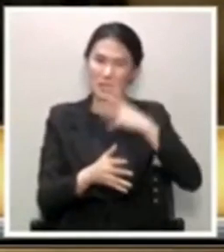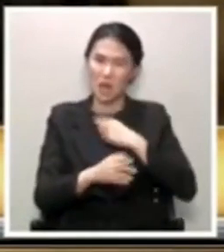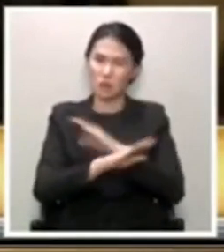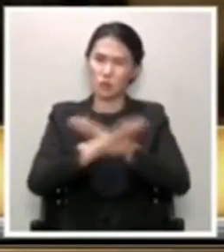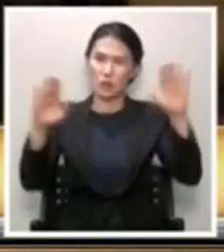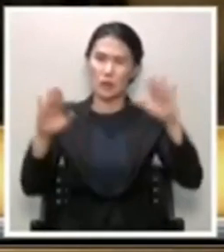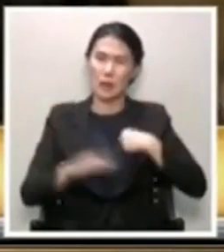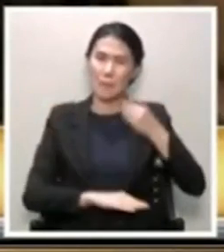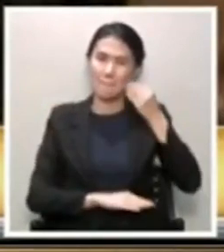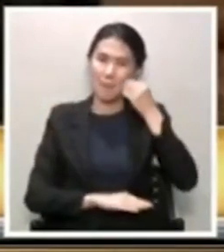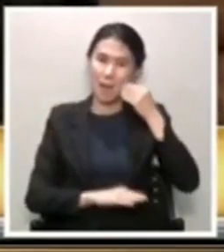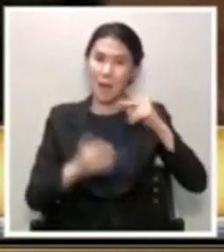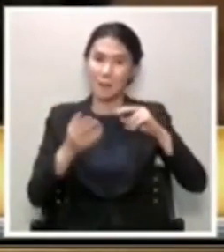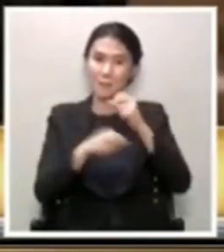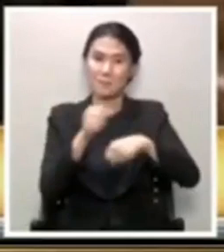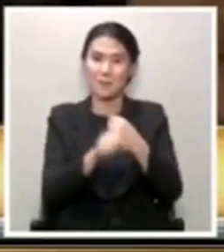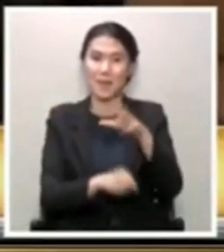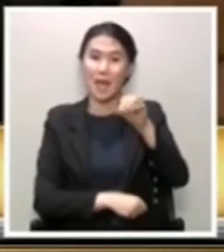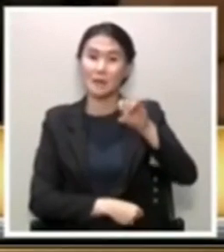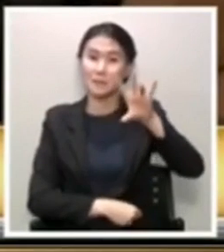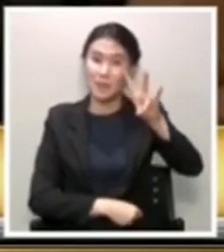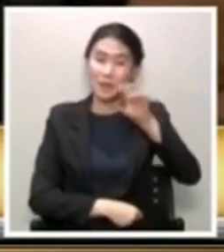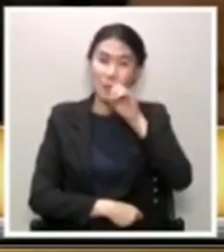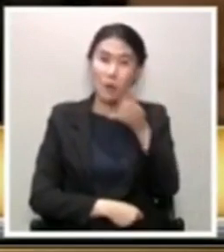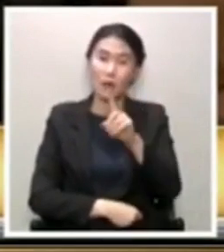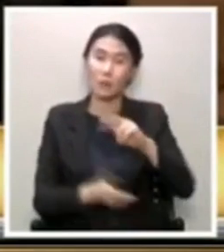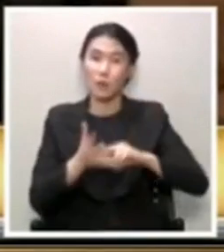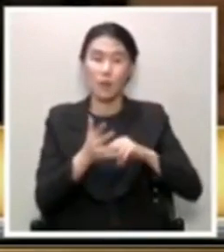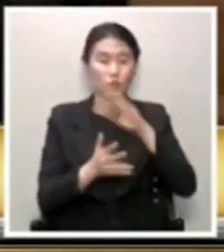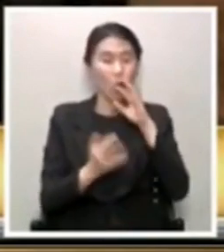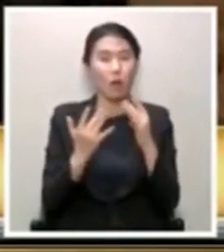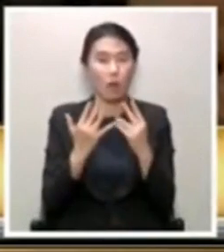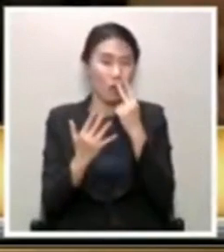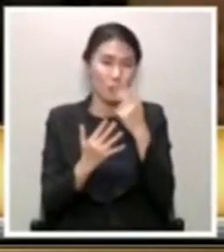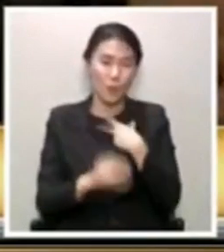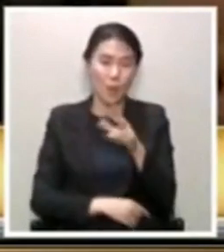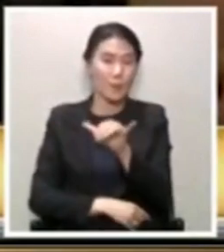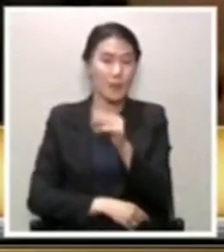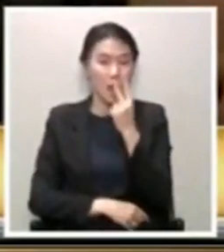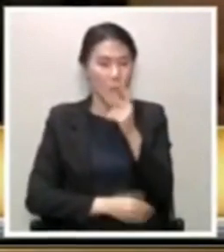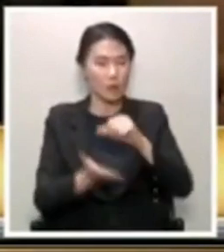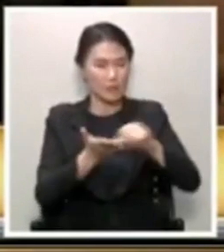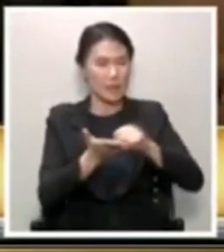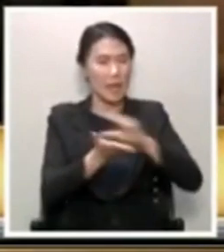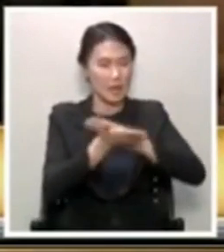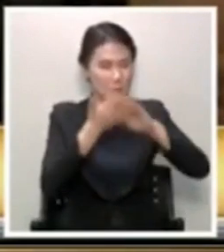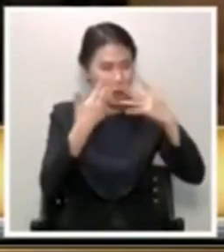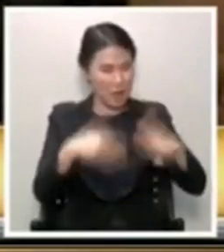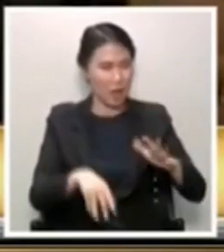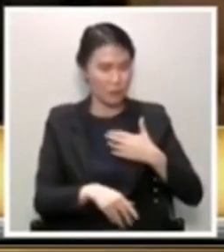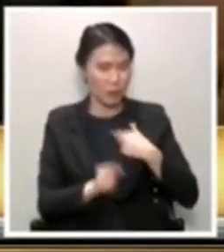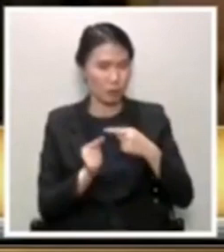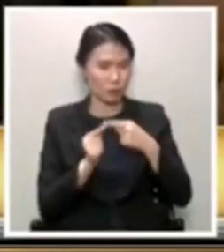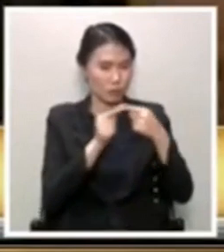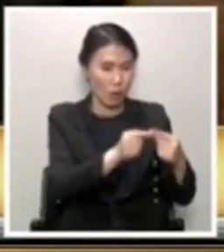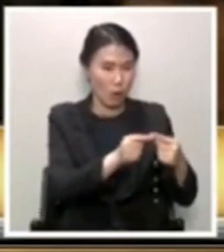ไปอยู่ในบ้านที่ชื่อว่ารัฐธรรมนูญ57แล้วก็บอกว่าอยู่ๆกันไปก่อนนะเดี๋ยวจะพาไปอยู่บ้านใหม่อีกหลังนึงนะครับแล้วเค้าก็ไปสร้างบ้าน